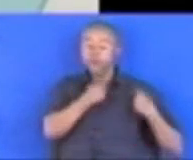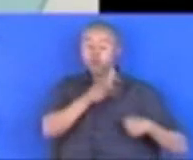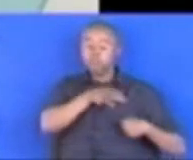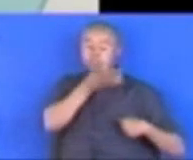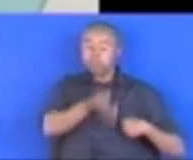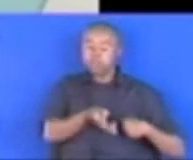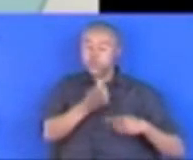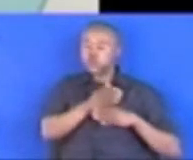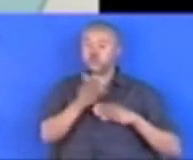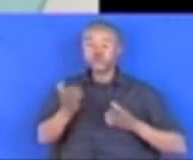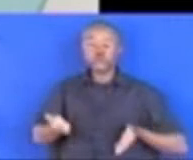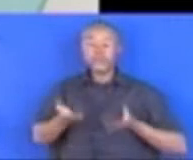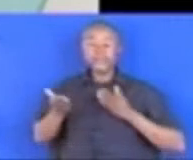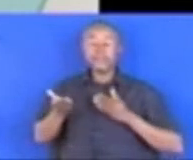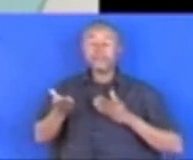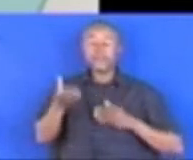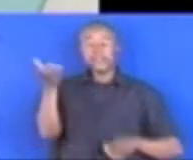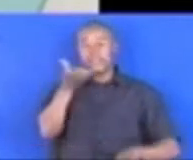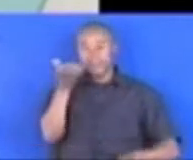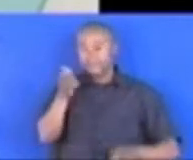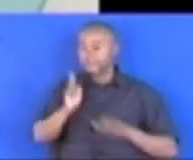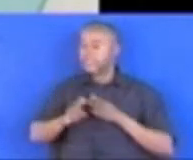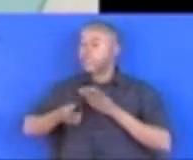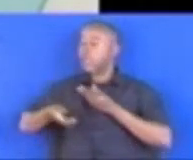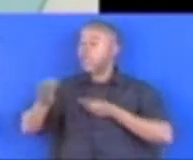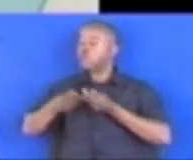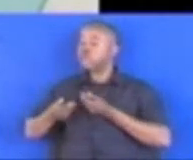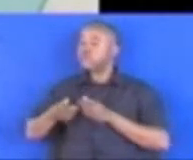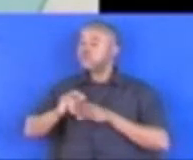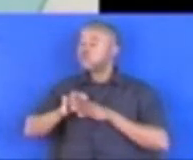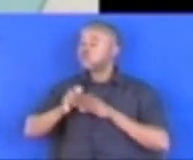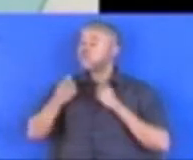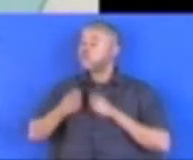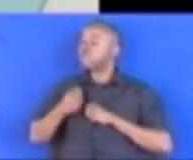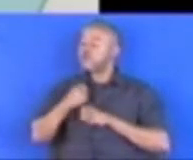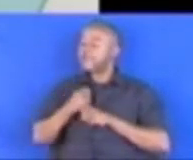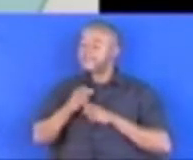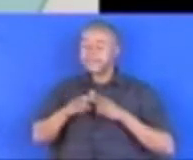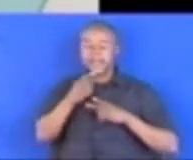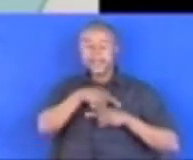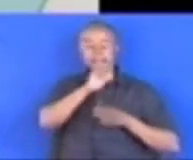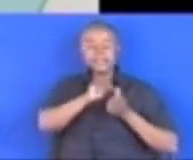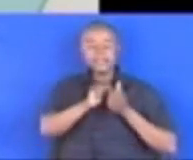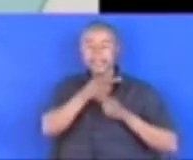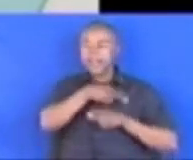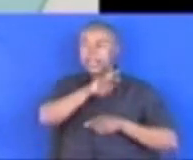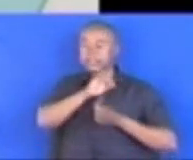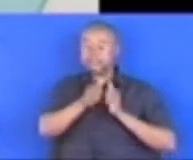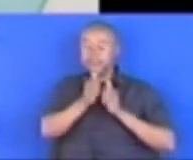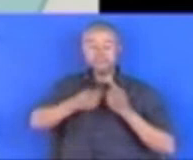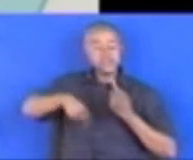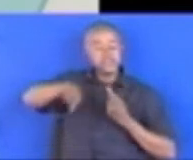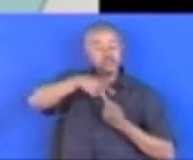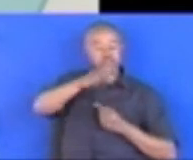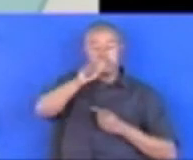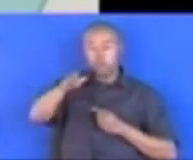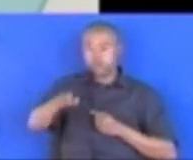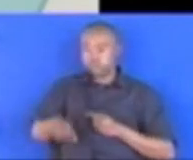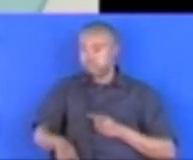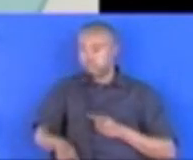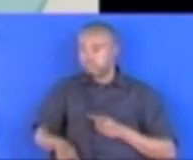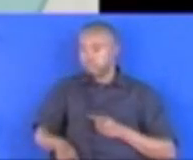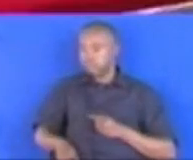kujiletea maendeleo ya kijamii na kiuchumi kwa kutumia nguvu kazi na rasilimali zinazowazunguka wananchi wetu. Tumetenga